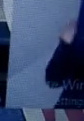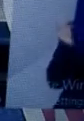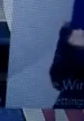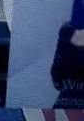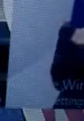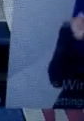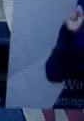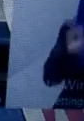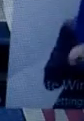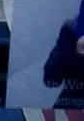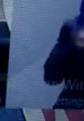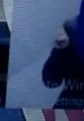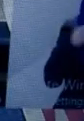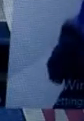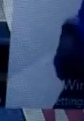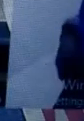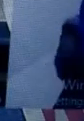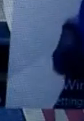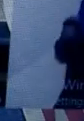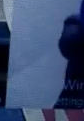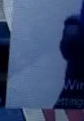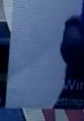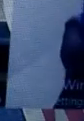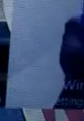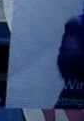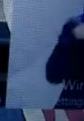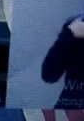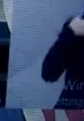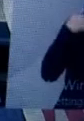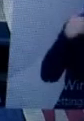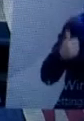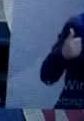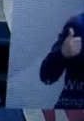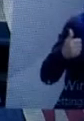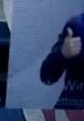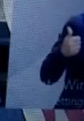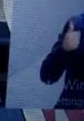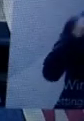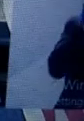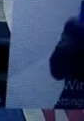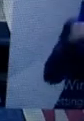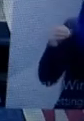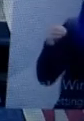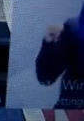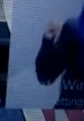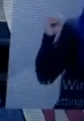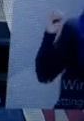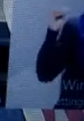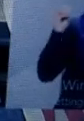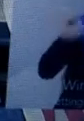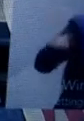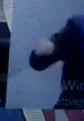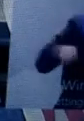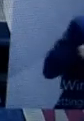dibenarkan dengan syarat mematuhi sepenuhnya protokol kesihatan dan mengoptimumkan